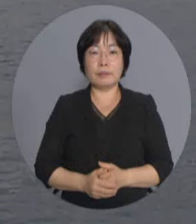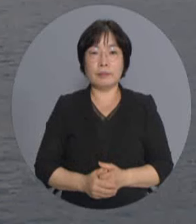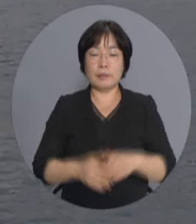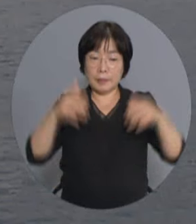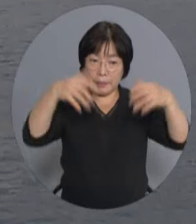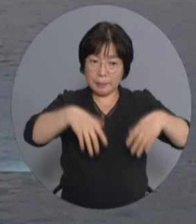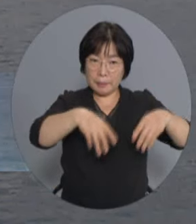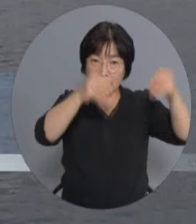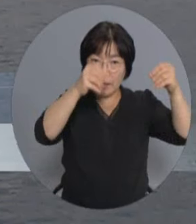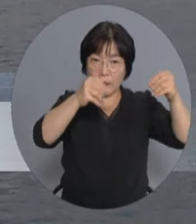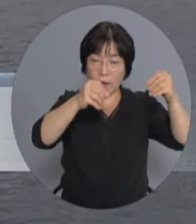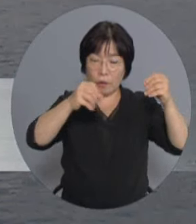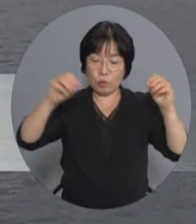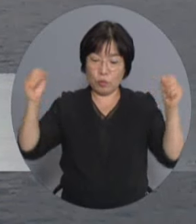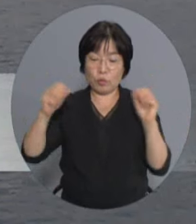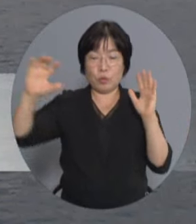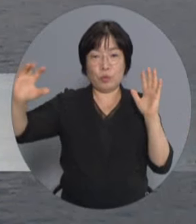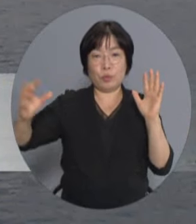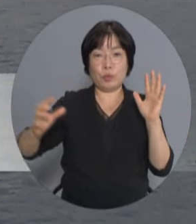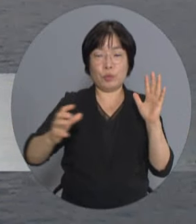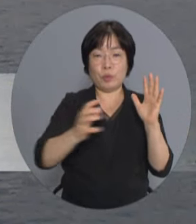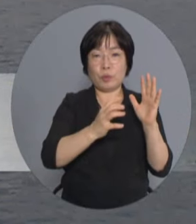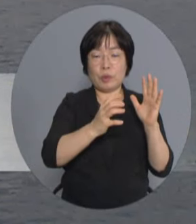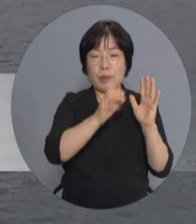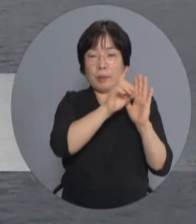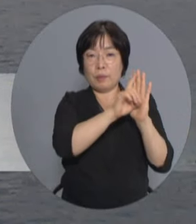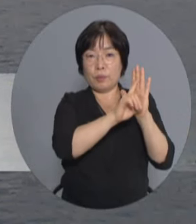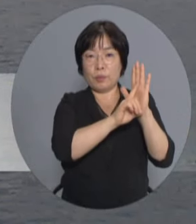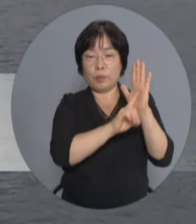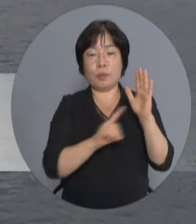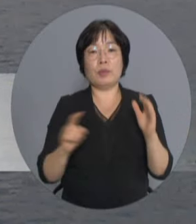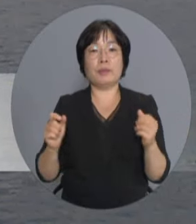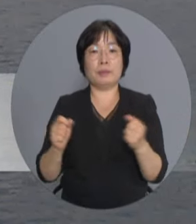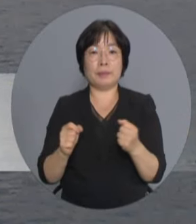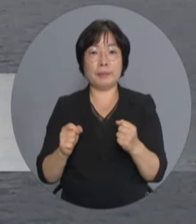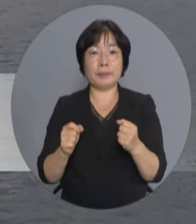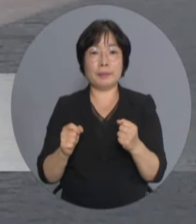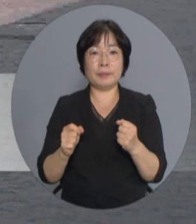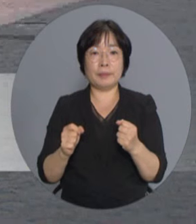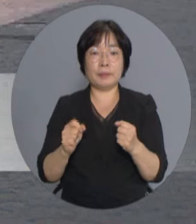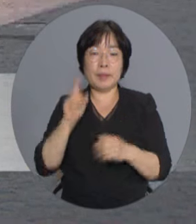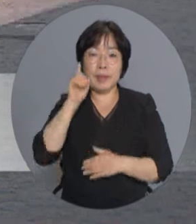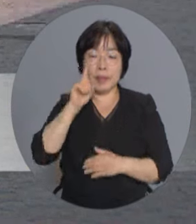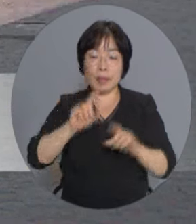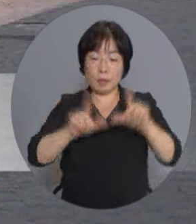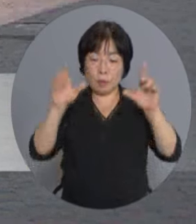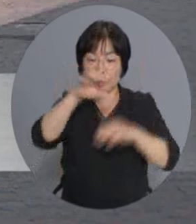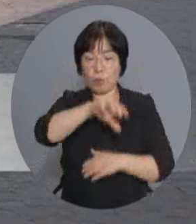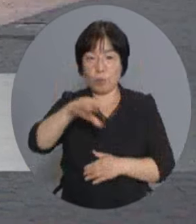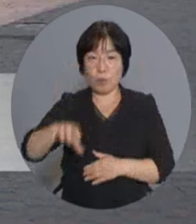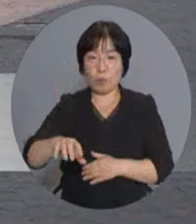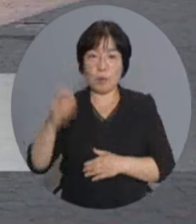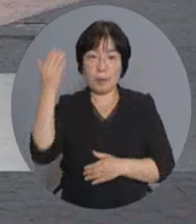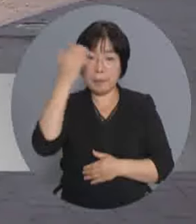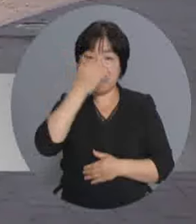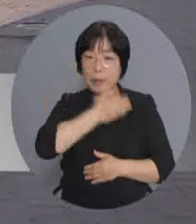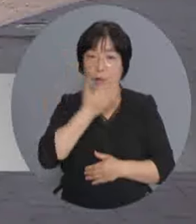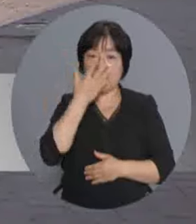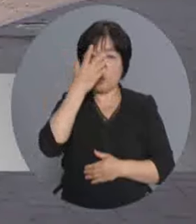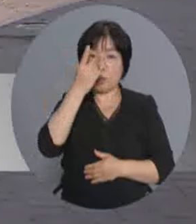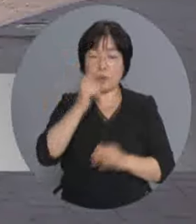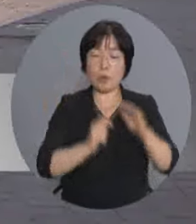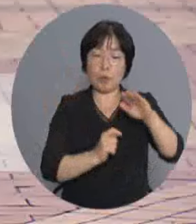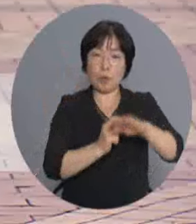비가 그치고 북서쪽에서 찬 공기가 유입되면서 날씨가 꽤 추워졌습니다. 내일 전남 동부 지역은 맑은 가운데